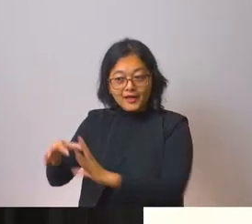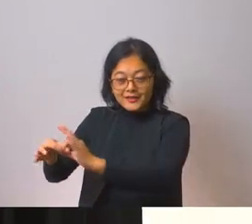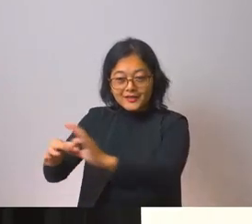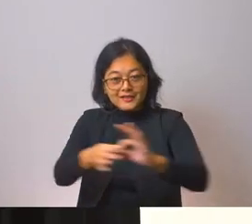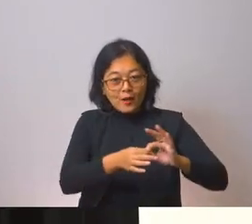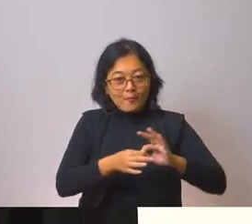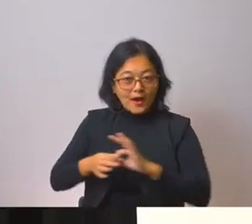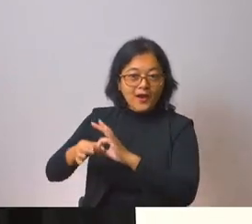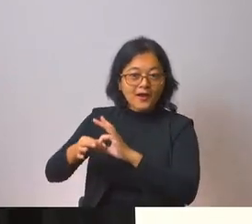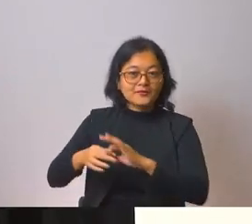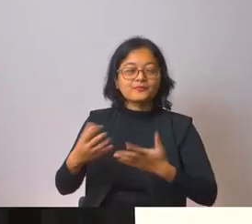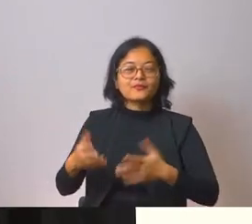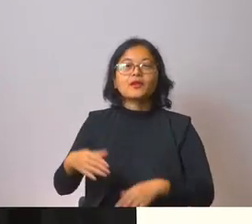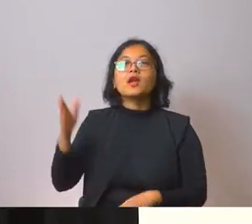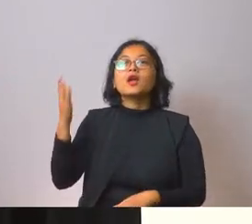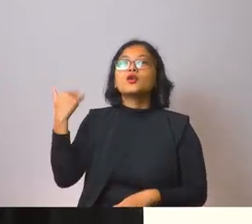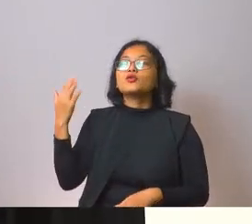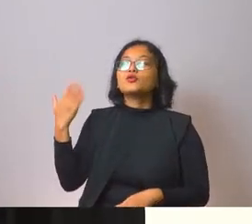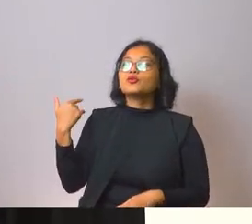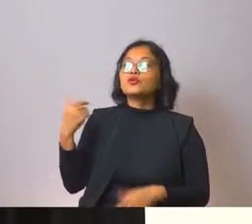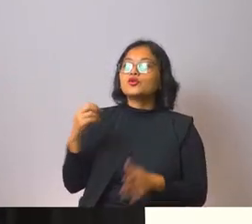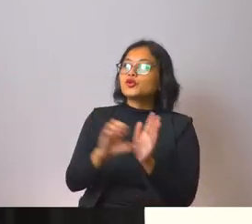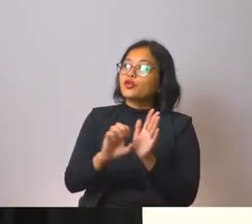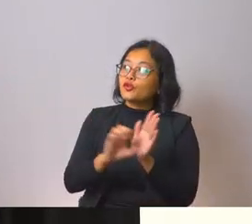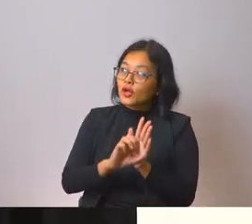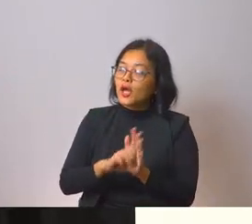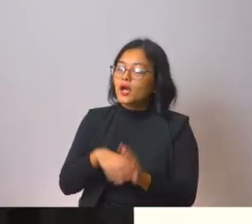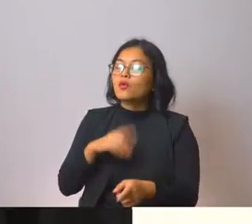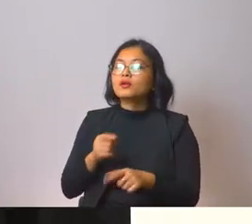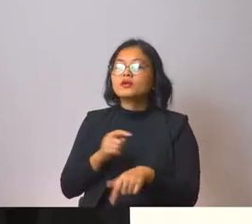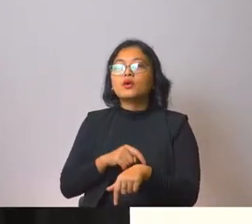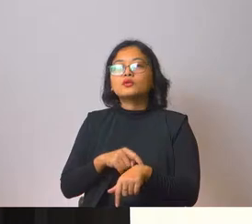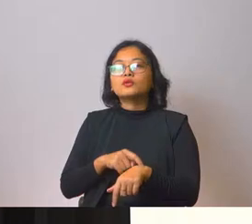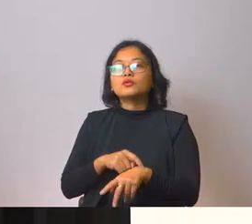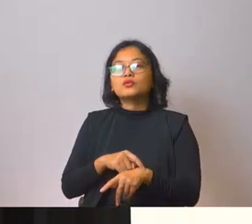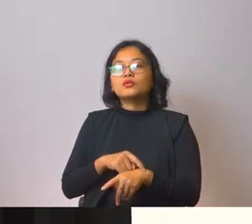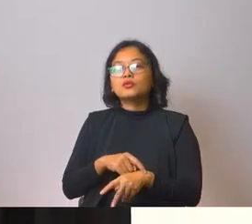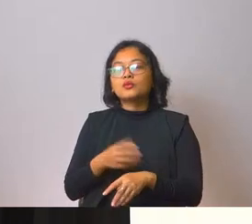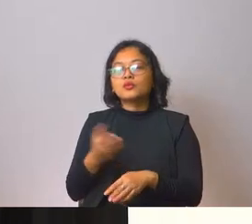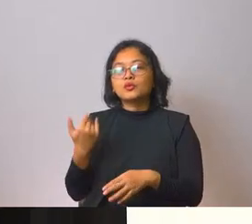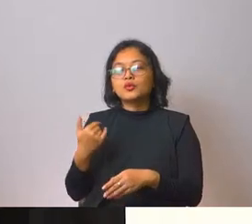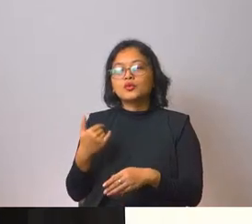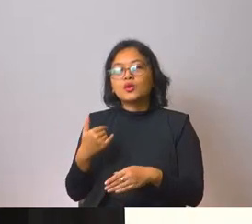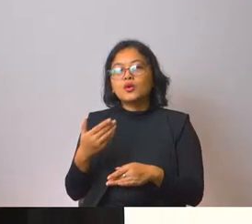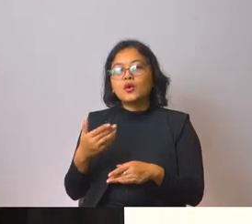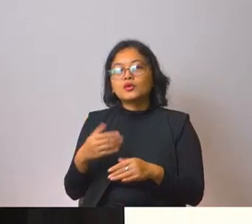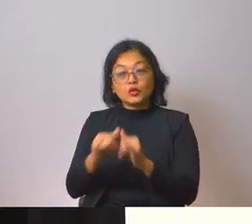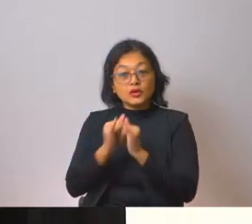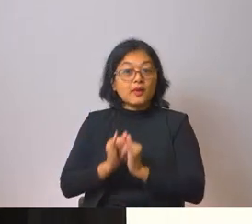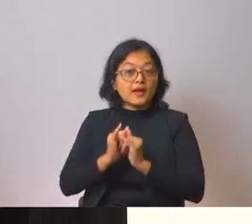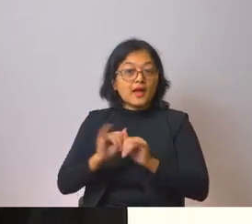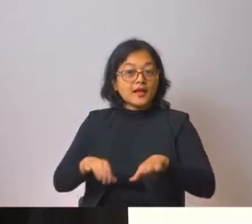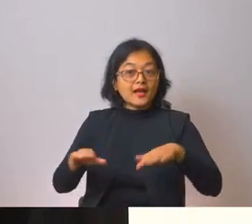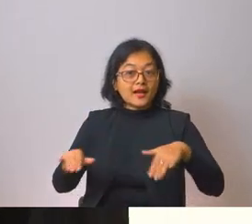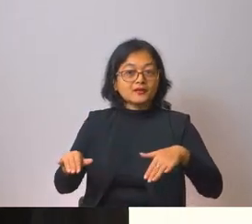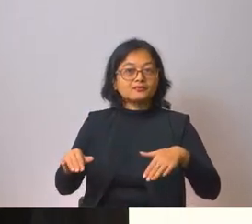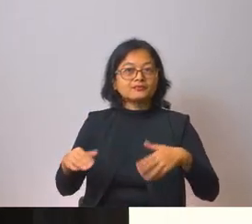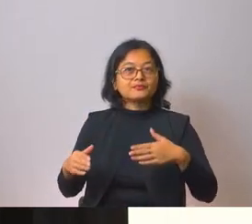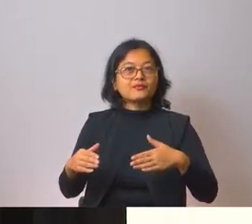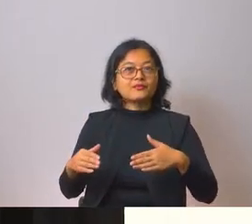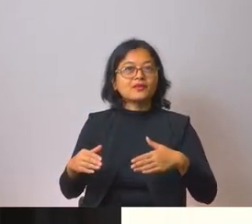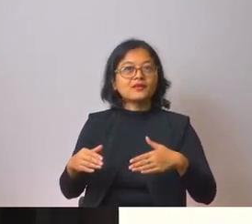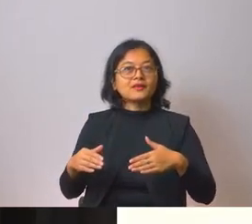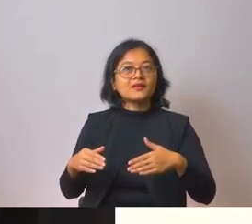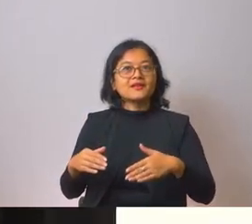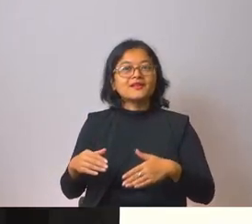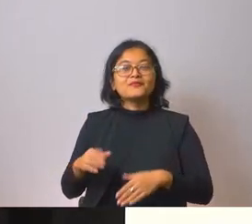masih ibadah anak offline, ada satu anak yang ngantuk sekali di kelas gitu. Kemudian bukan Jio ya, Bang